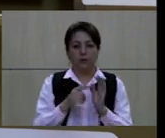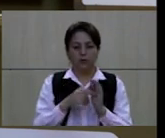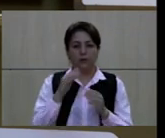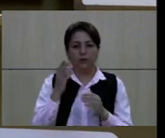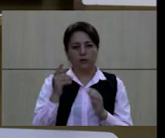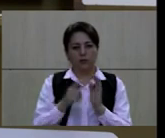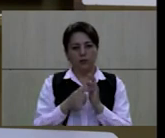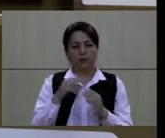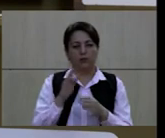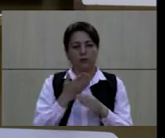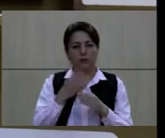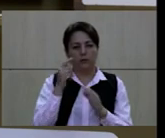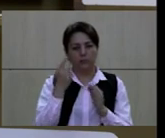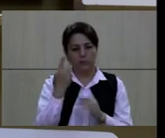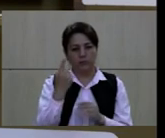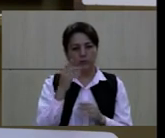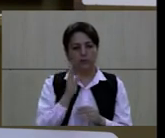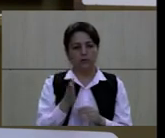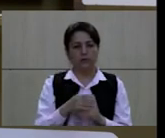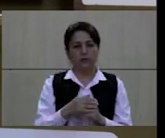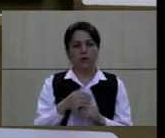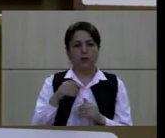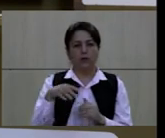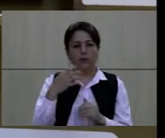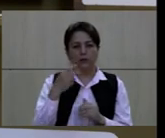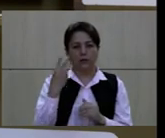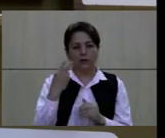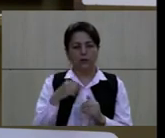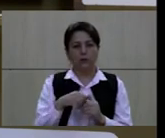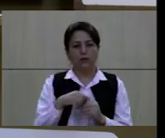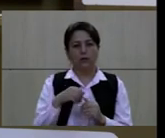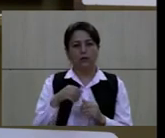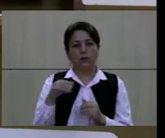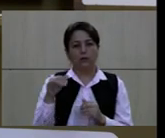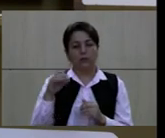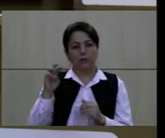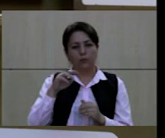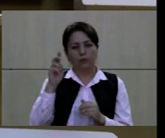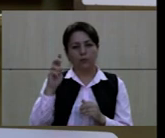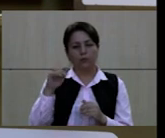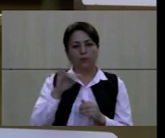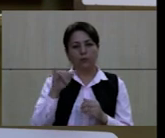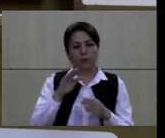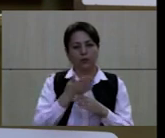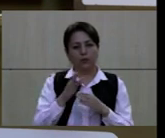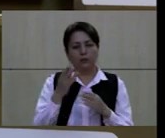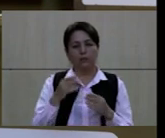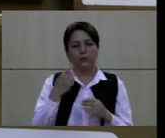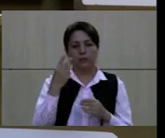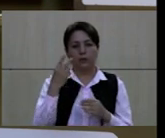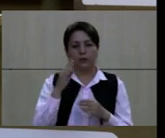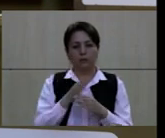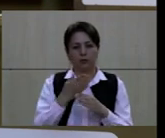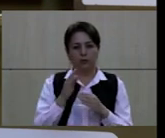bo'lamiz. 1. Endi 42 ni tub ko'paytuvchilarga ajratamiz. 2 ga